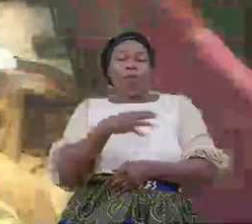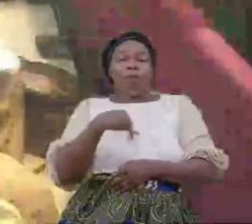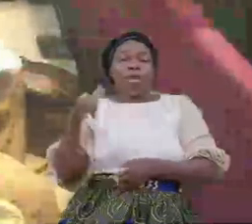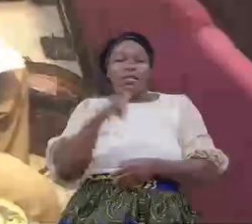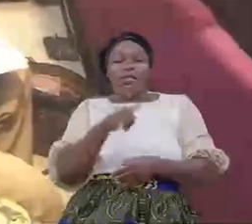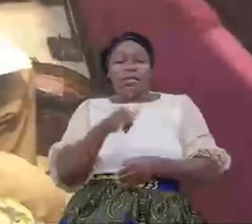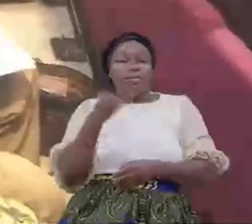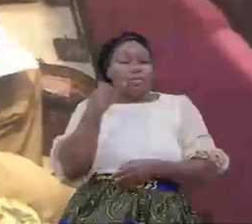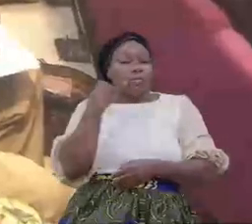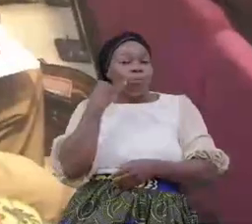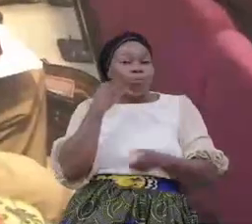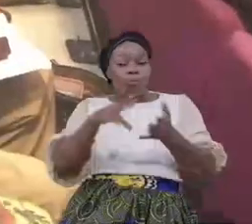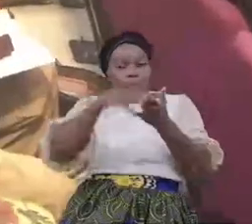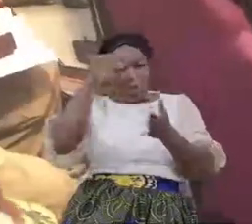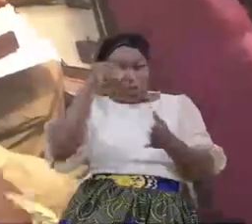silence.